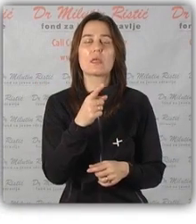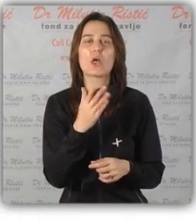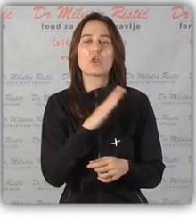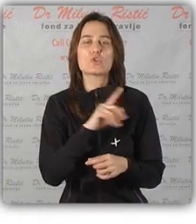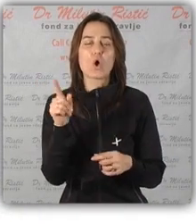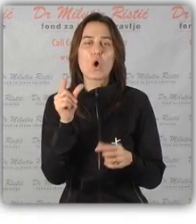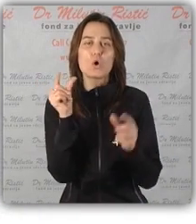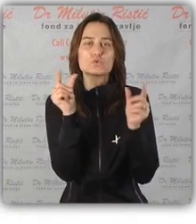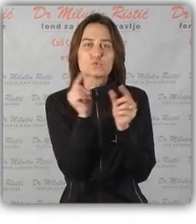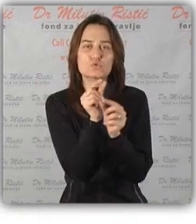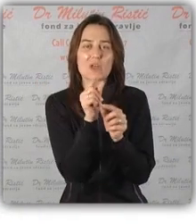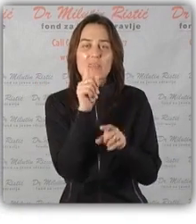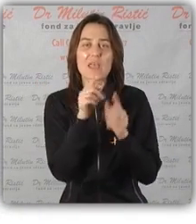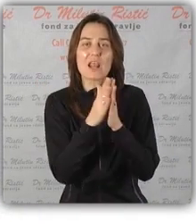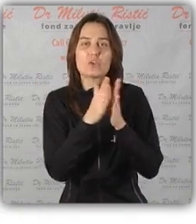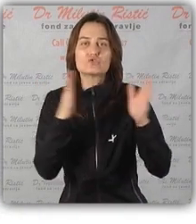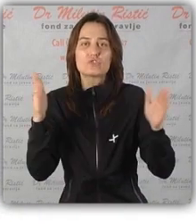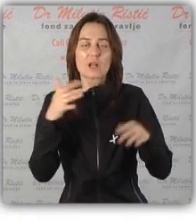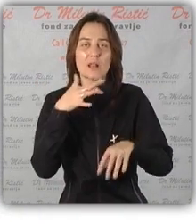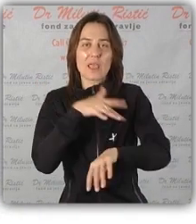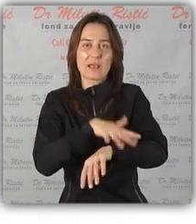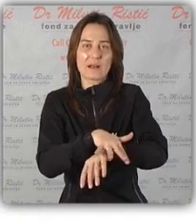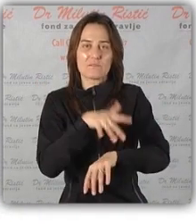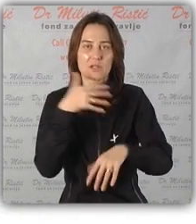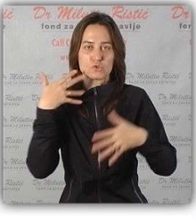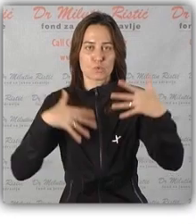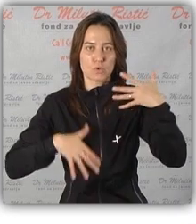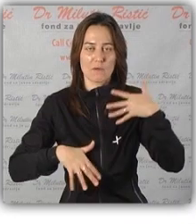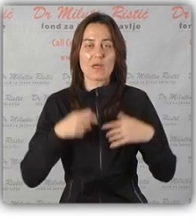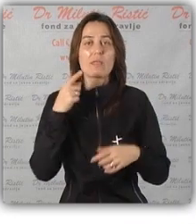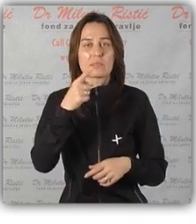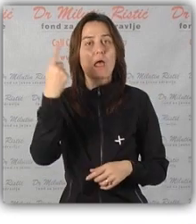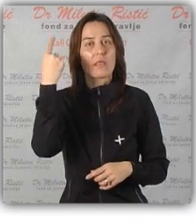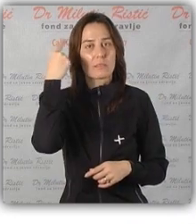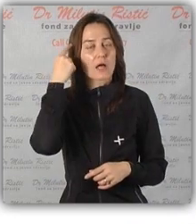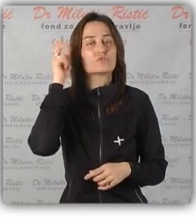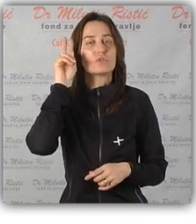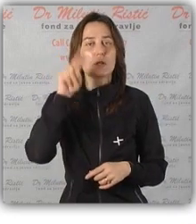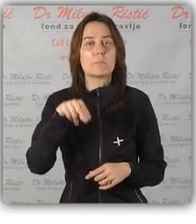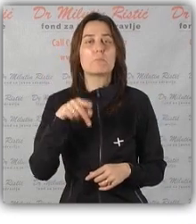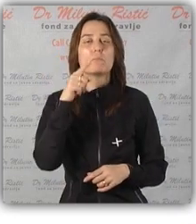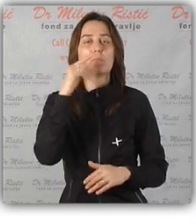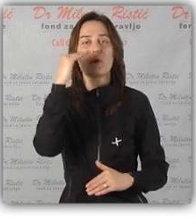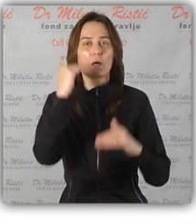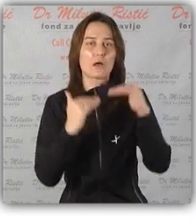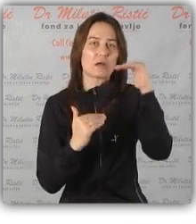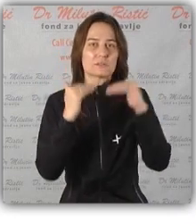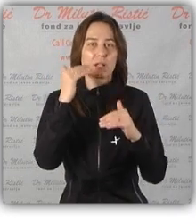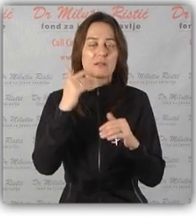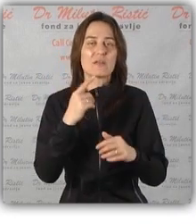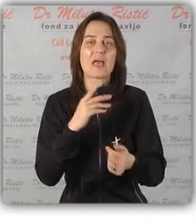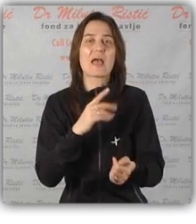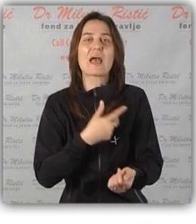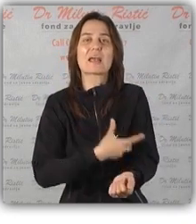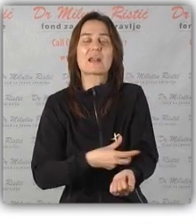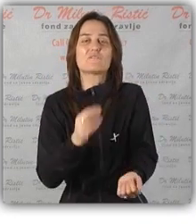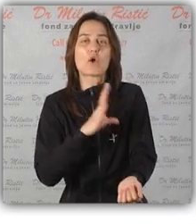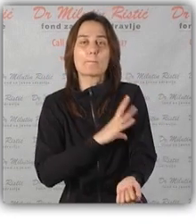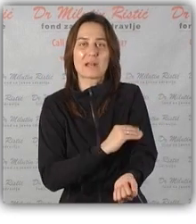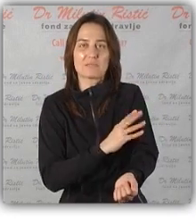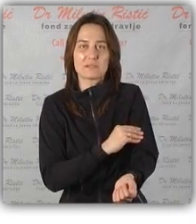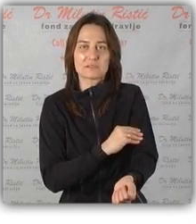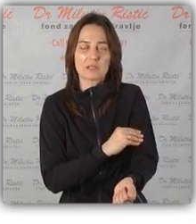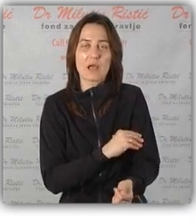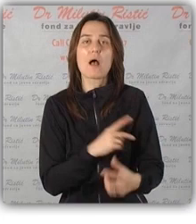utiče znači dovodeći do suženja odnosno širenja krvnih sudova, na taj način normalno do oscilacije arterijskog